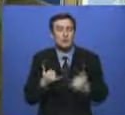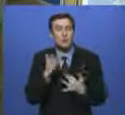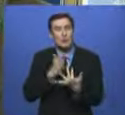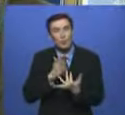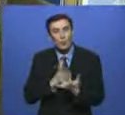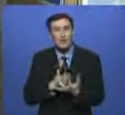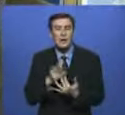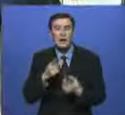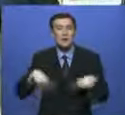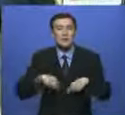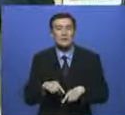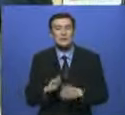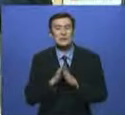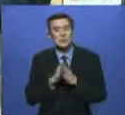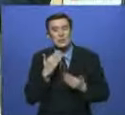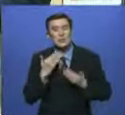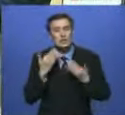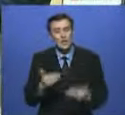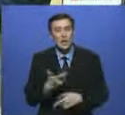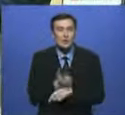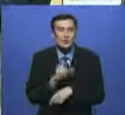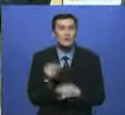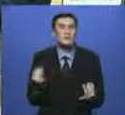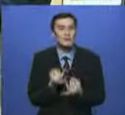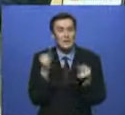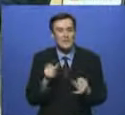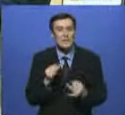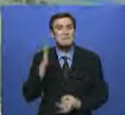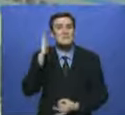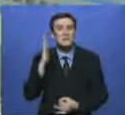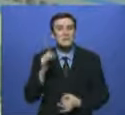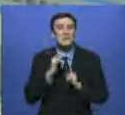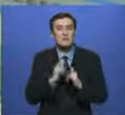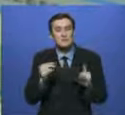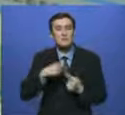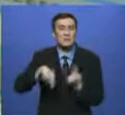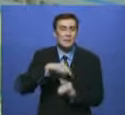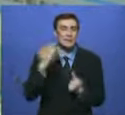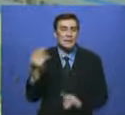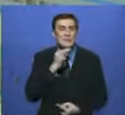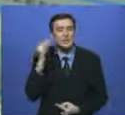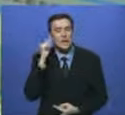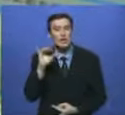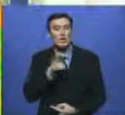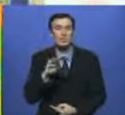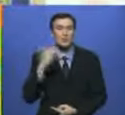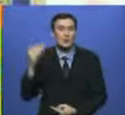Инвесторы уже обращаются с предложениями. Особенно привлекают здешние перспективы предприниматели из Китая и Южной